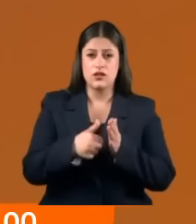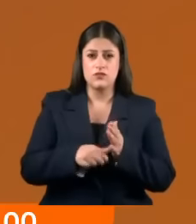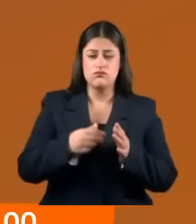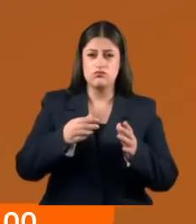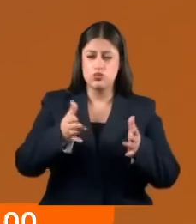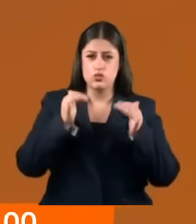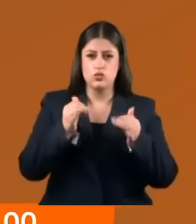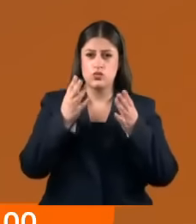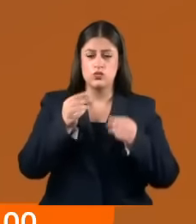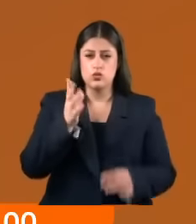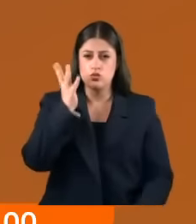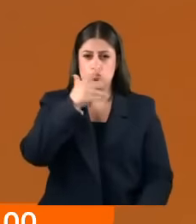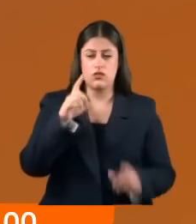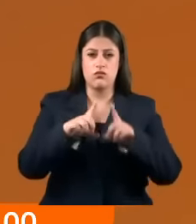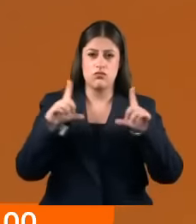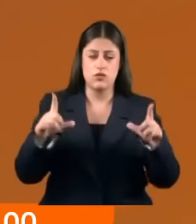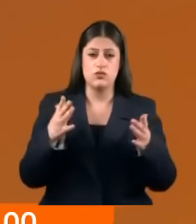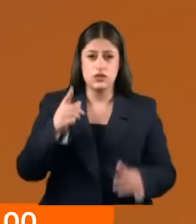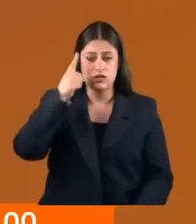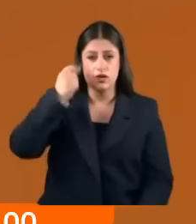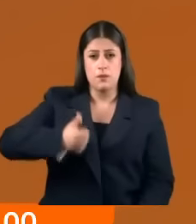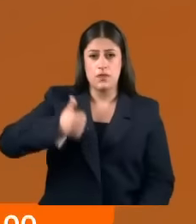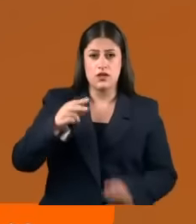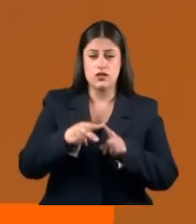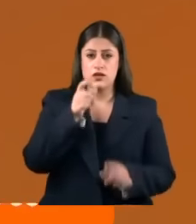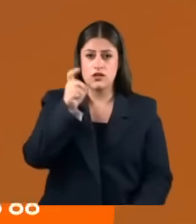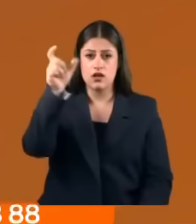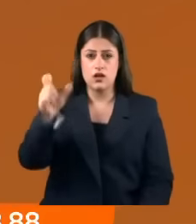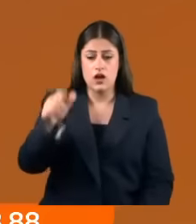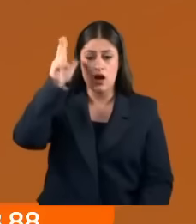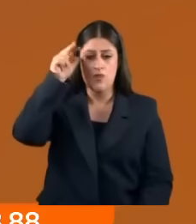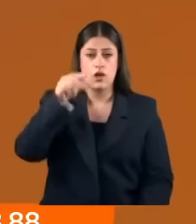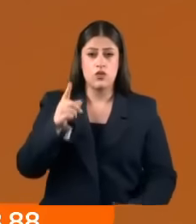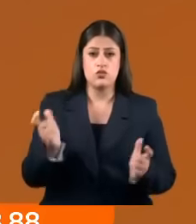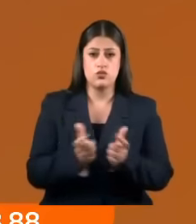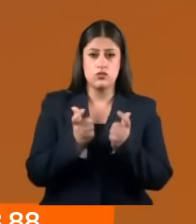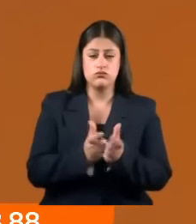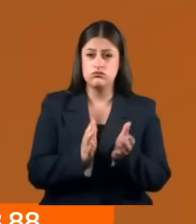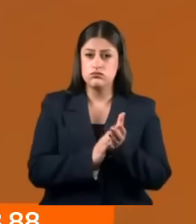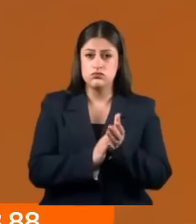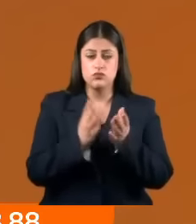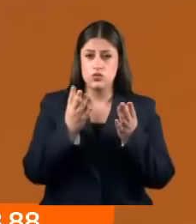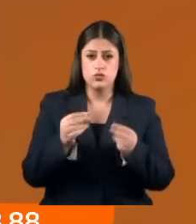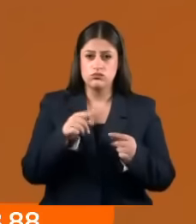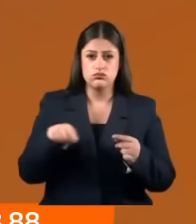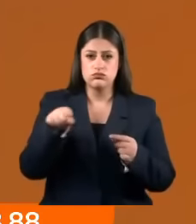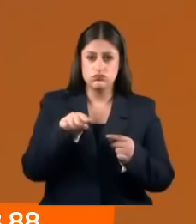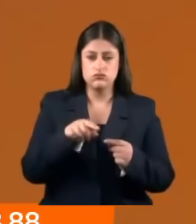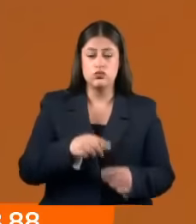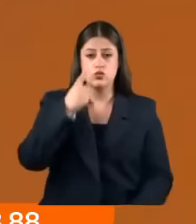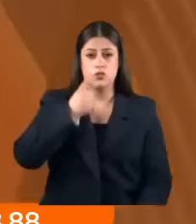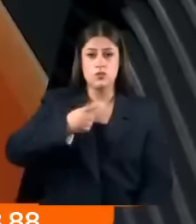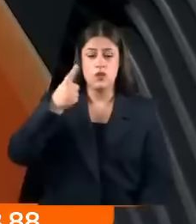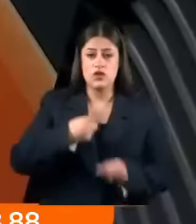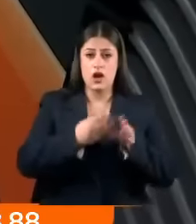leke olarak düşen o utanç tablosu. Yani İsrail Başbakanı Netanyahu'nun Amerikan Kongresi'nde alkış yağmuruna tutulması.